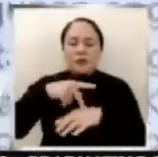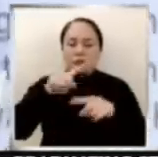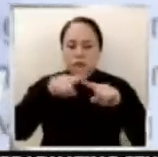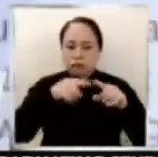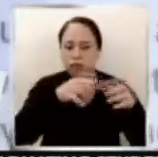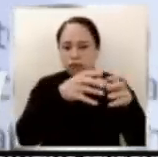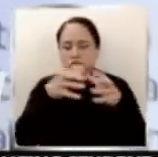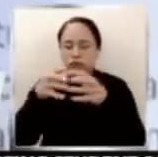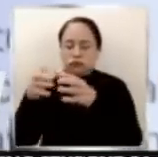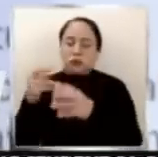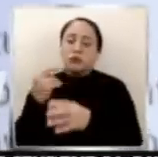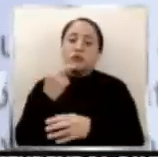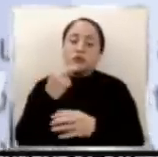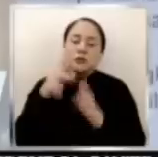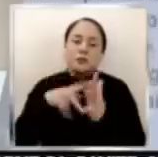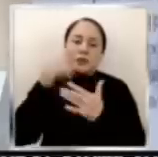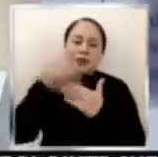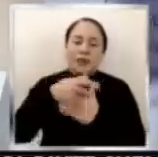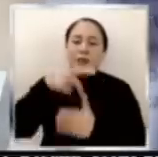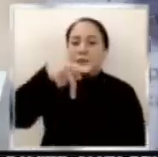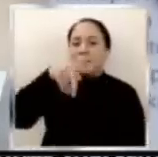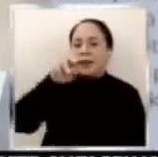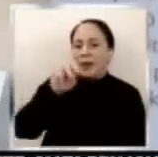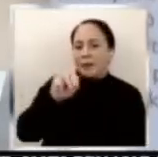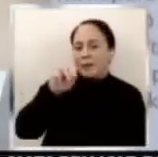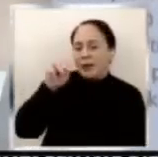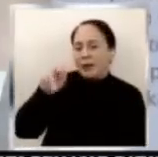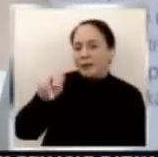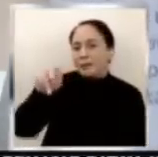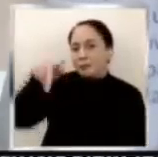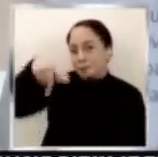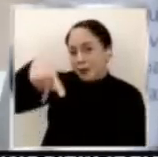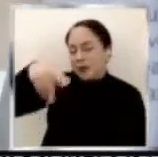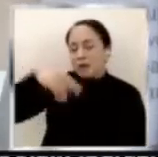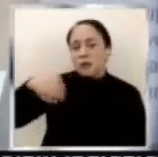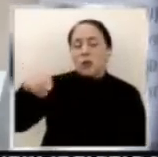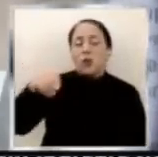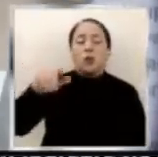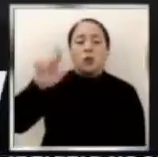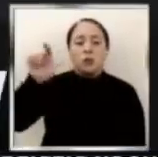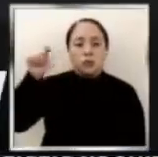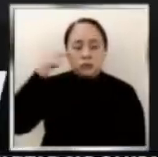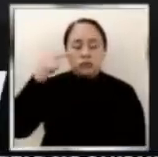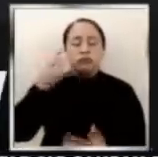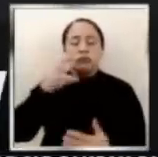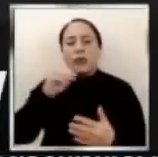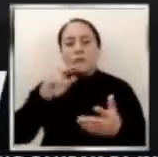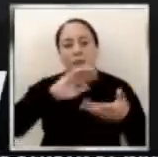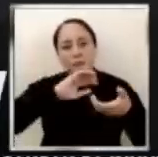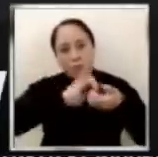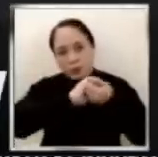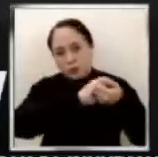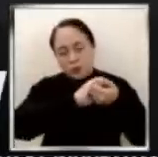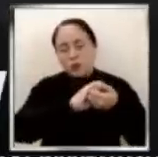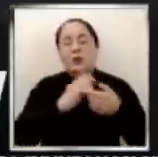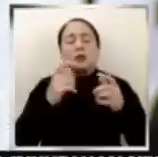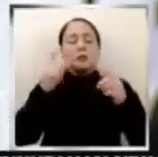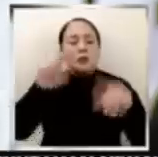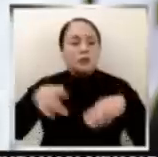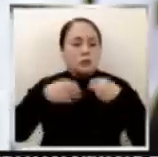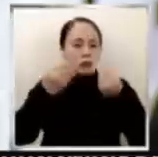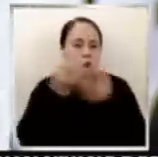Project o PMNP na layong pakilusin ang buong gobyerno at mga partner nito para mabigyang solusyon ng